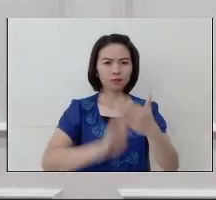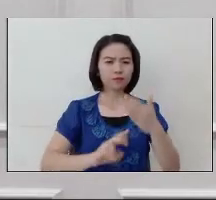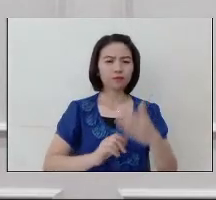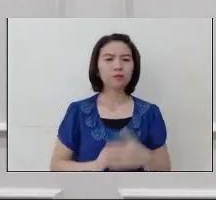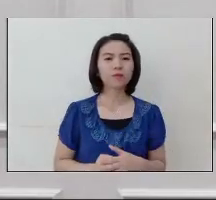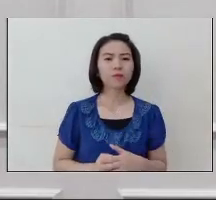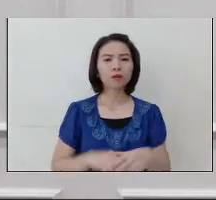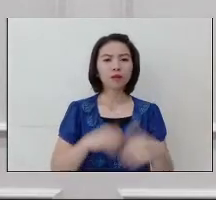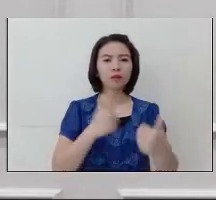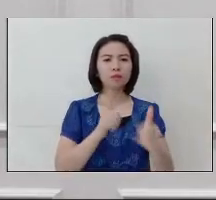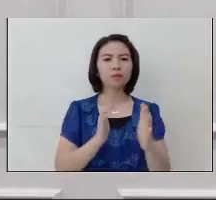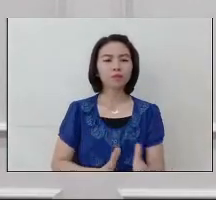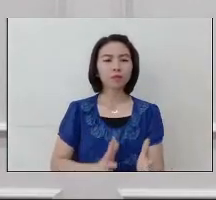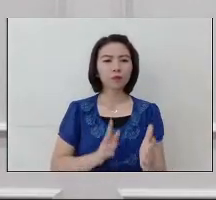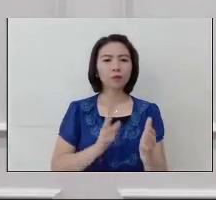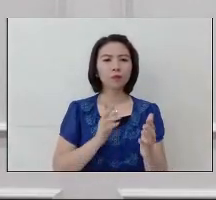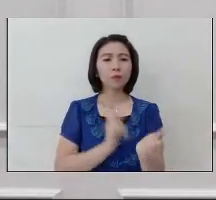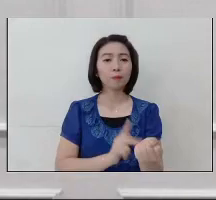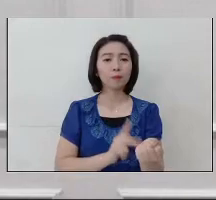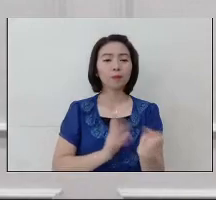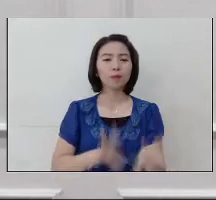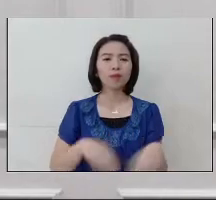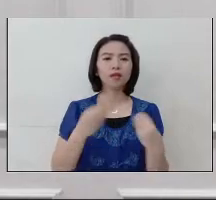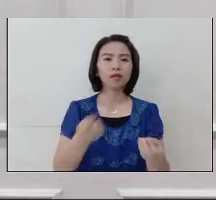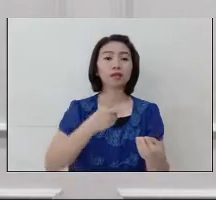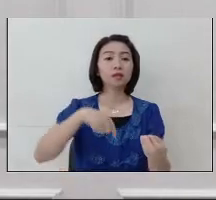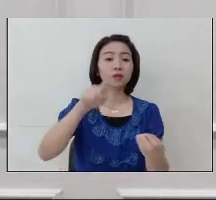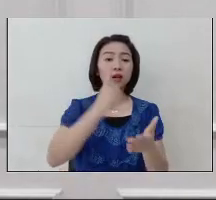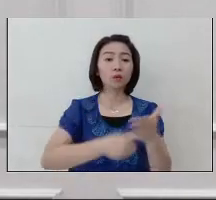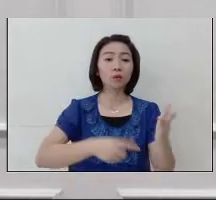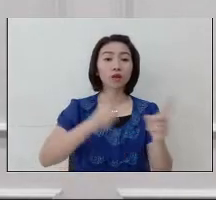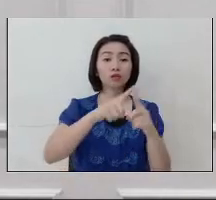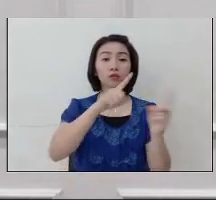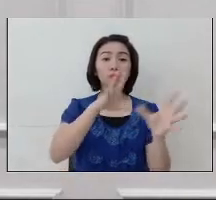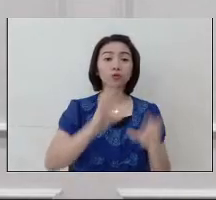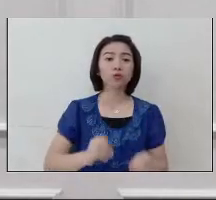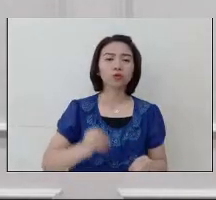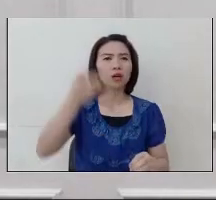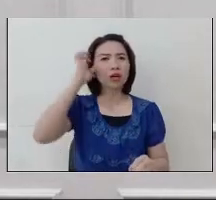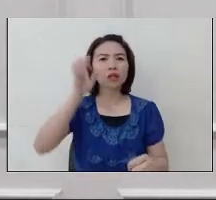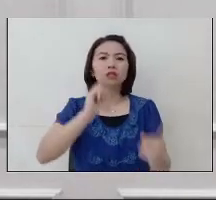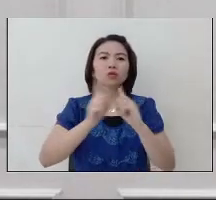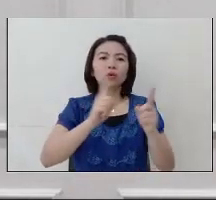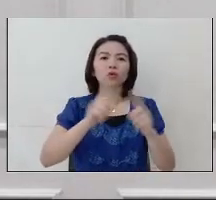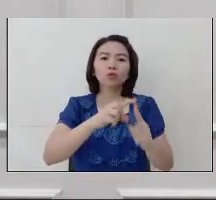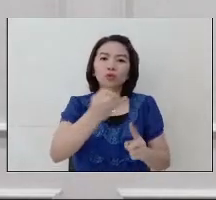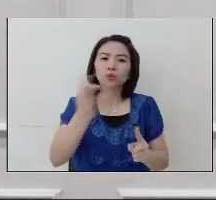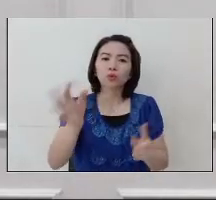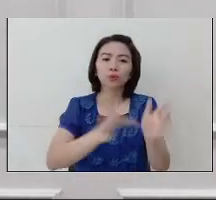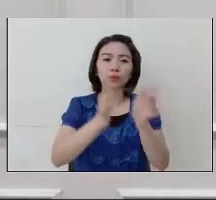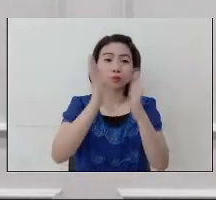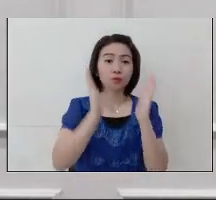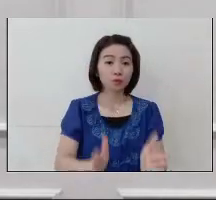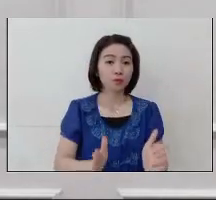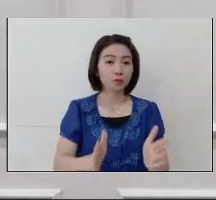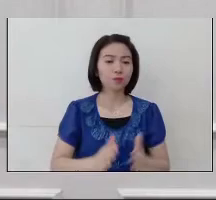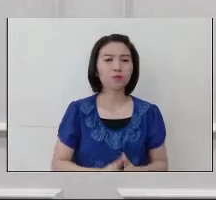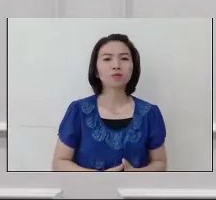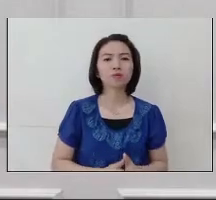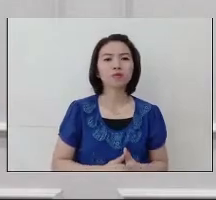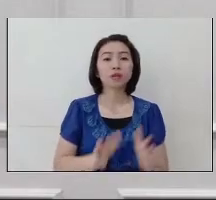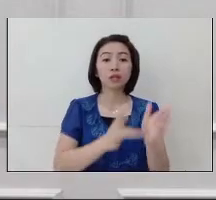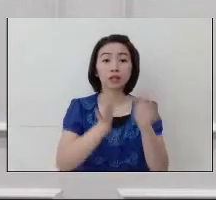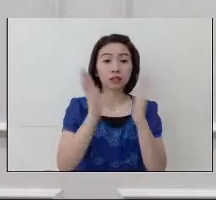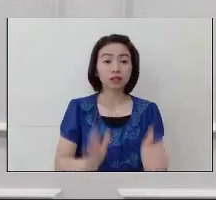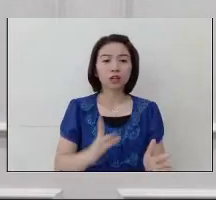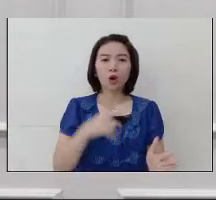conclusion. At si kinakausap niya rito mga kapatiran. Pag sinabi mga kapatiran, may banal espiritu yan,